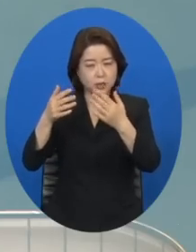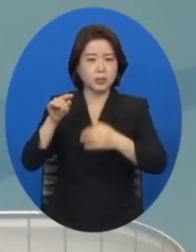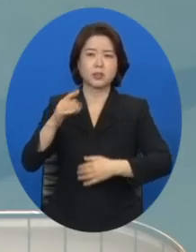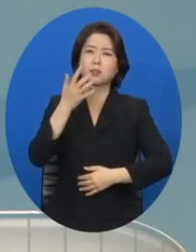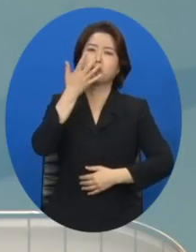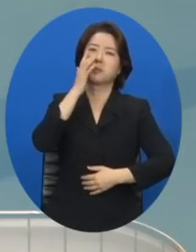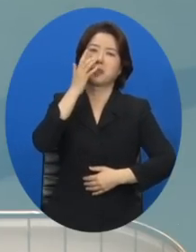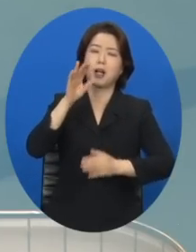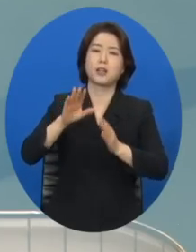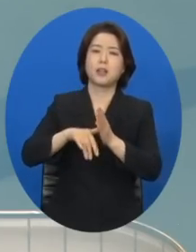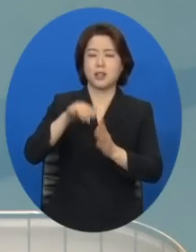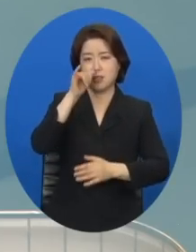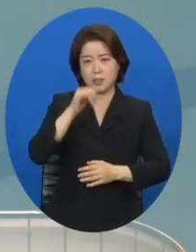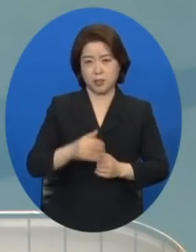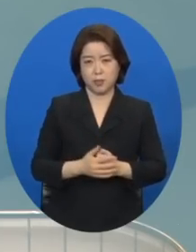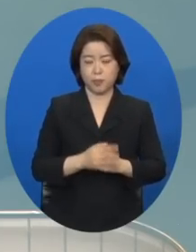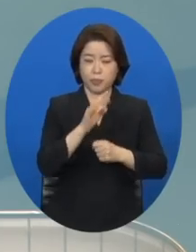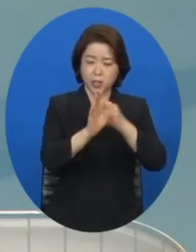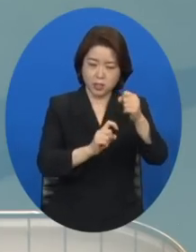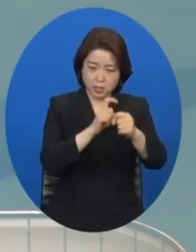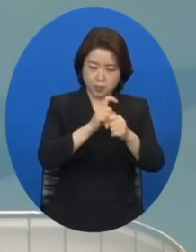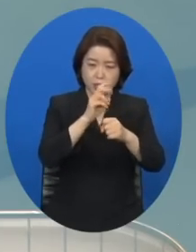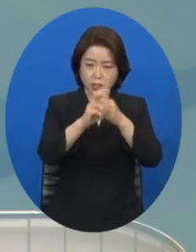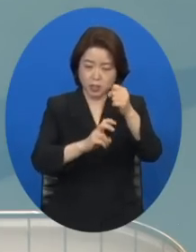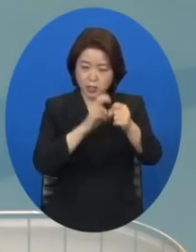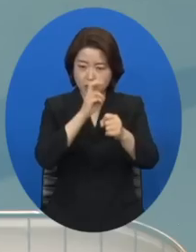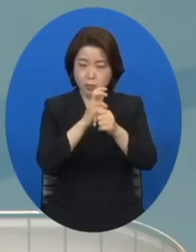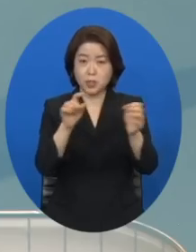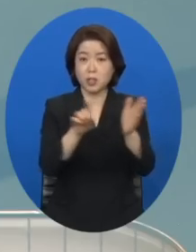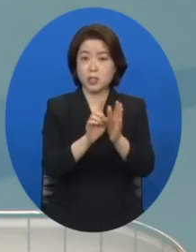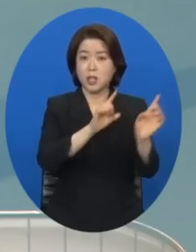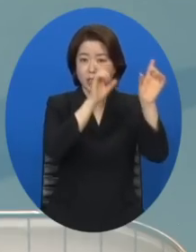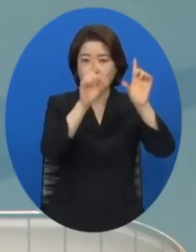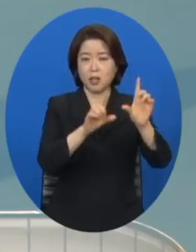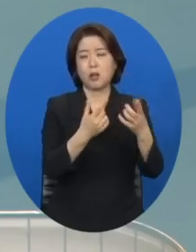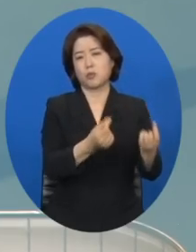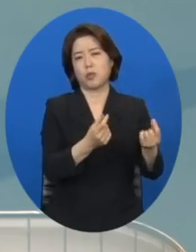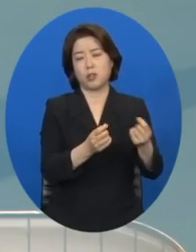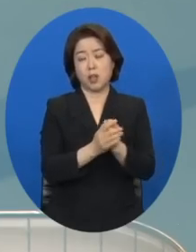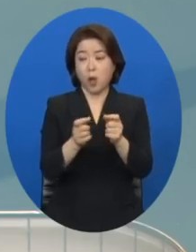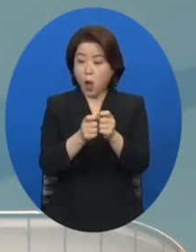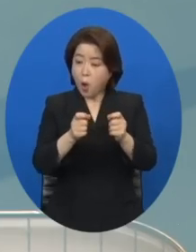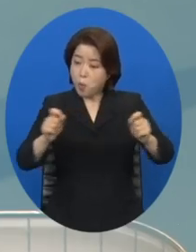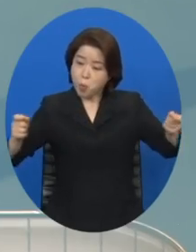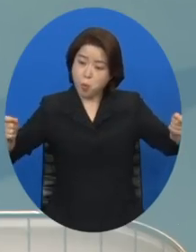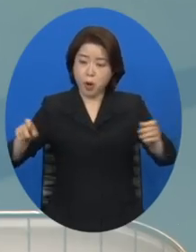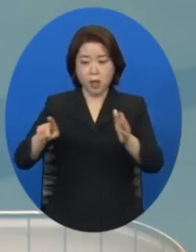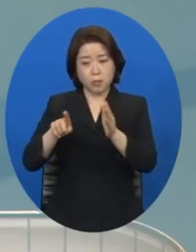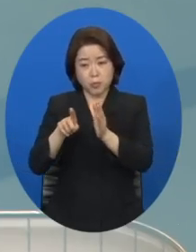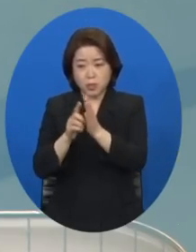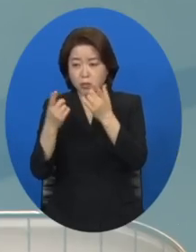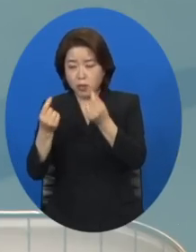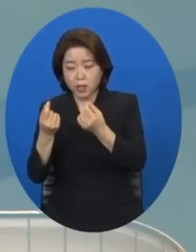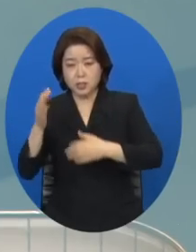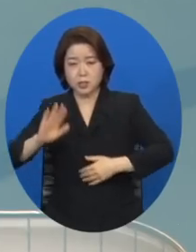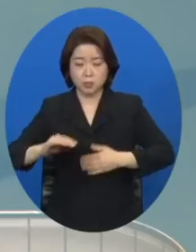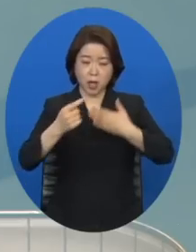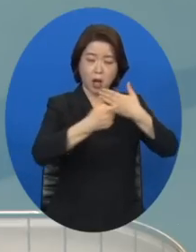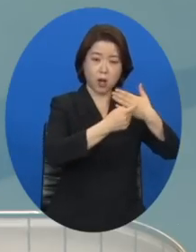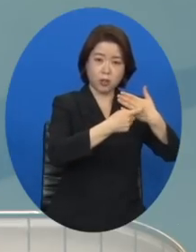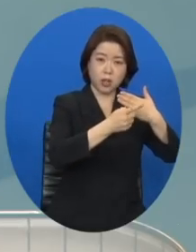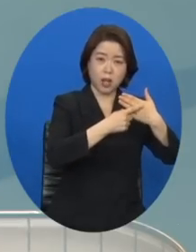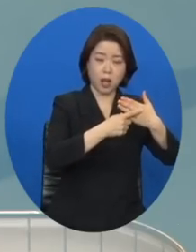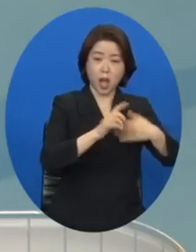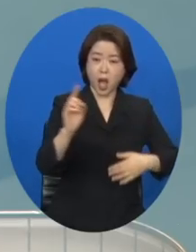10년 20년 신앙생활 그것도 마찬가지입니다 오래도록 붙어 있는 것 같지만 형식적으로만 아무런